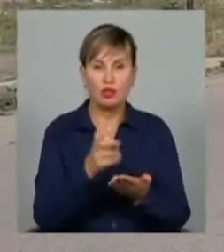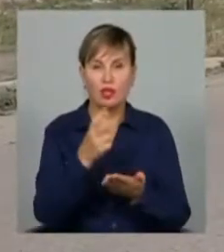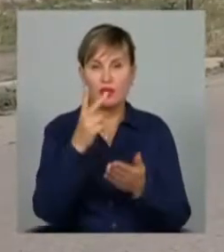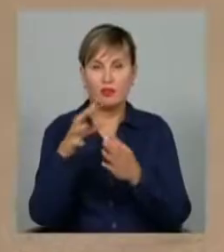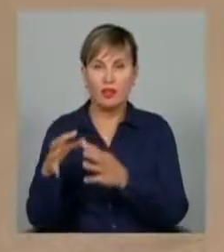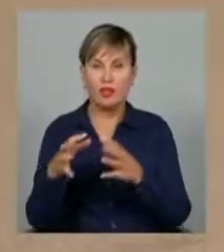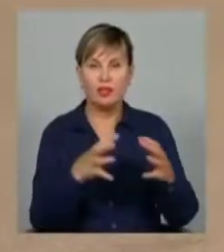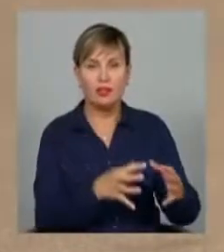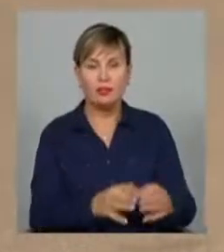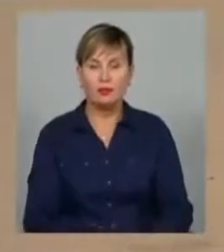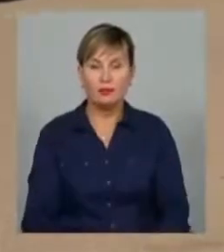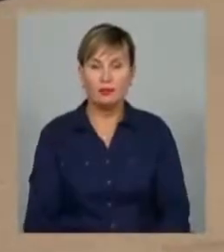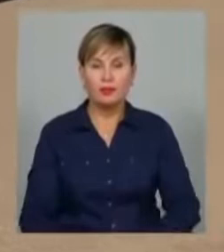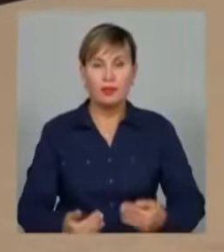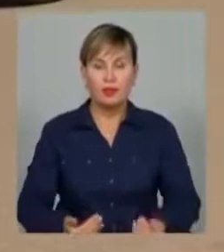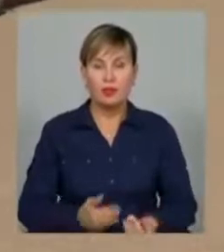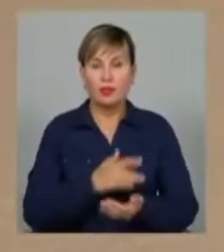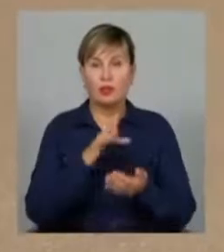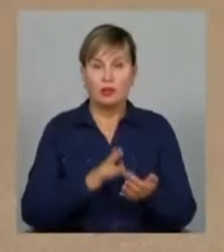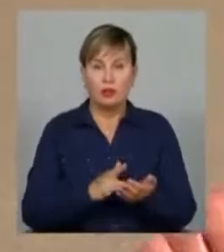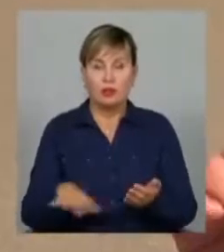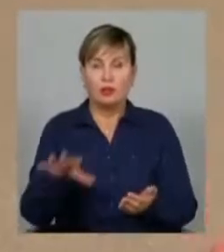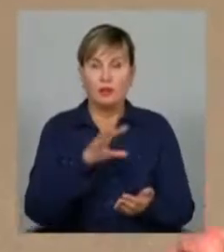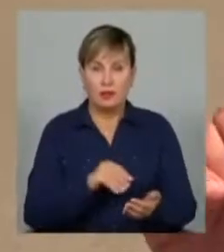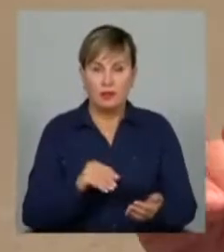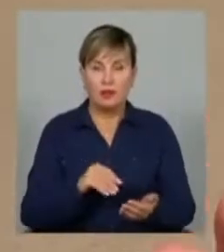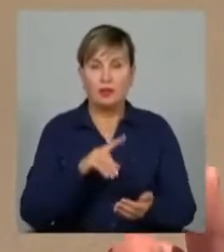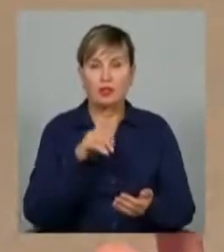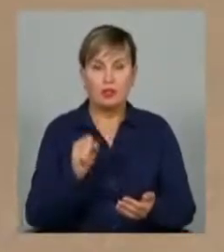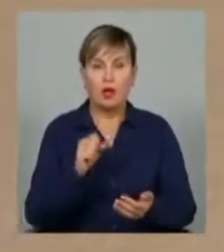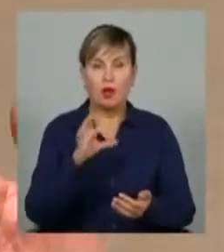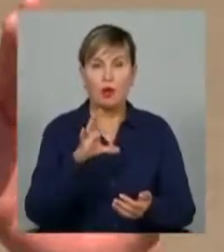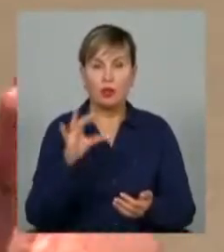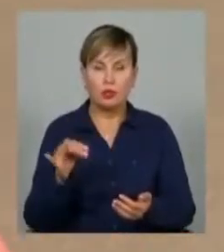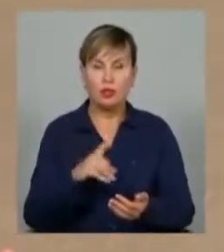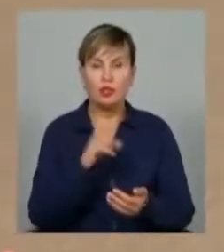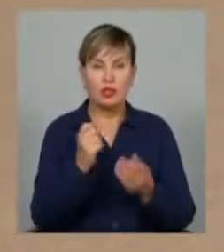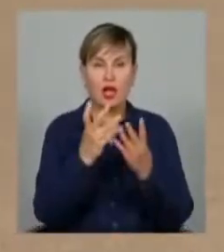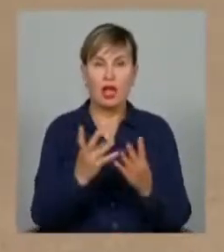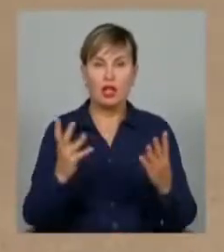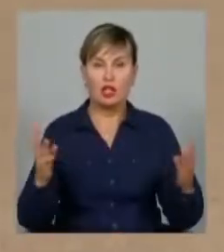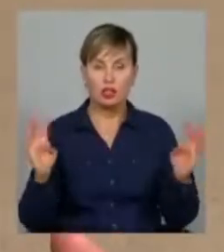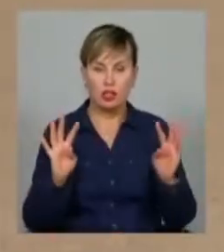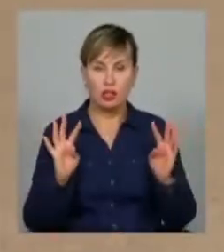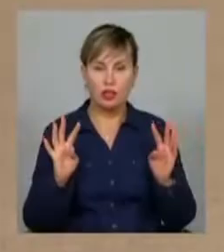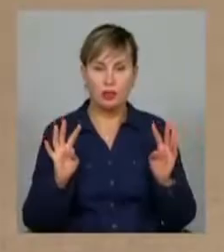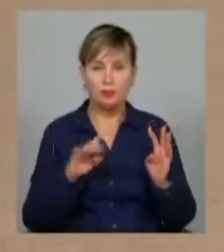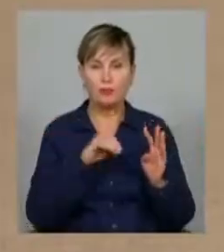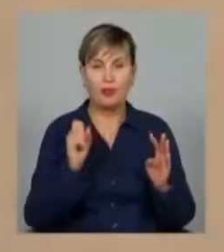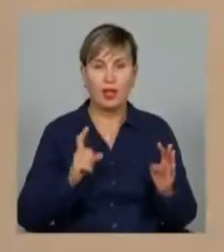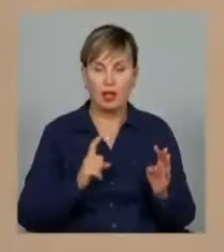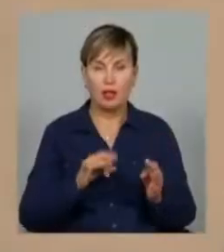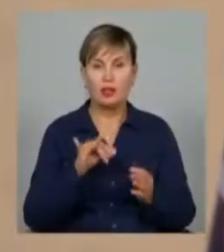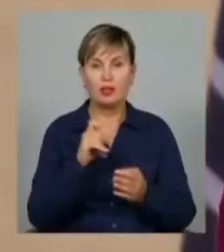лагеря. Жители городка практически все за ОСИ, за ограждение, за охрану и